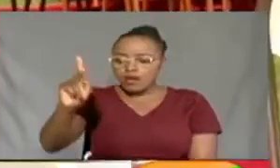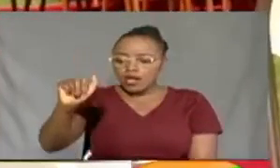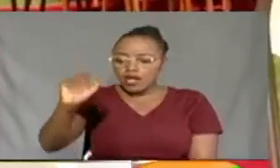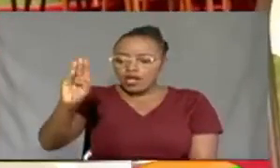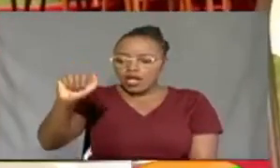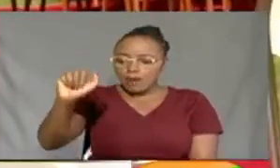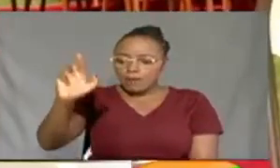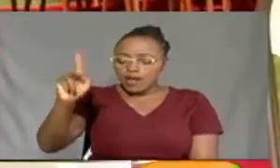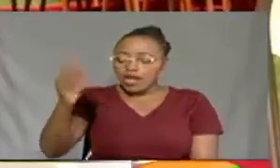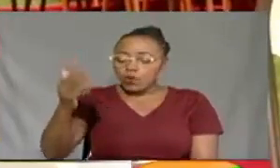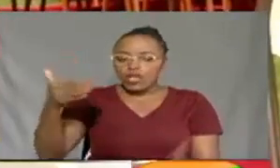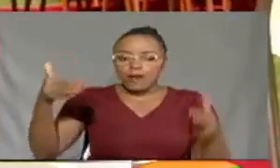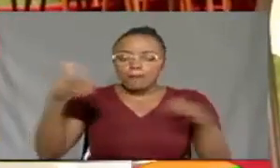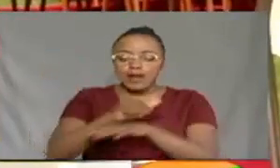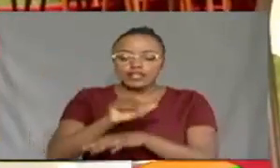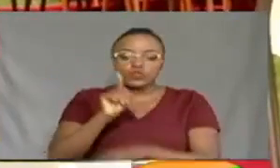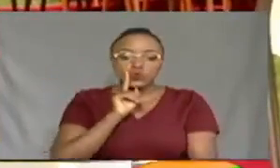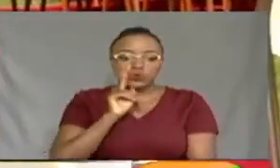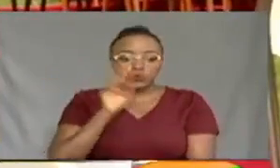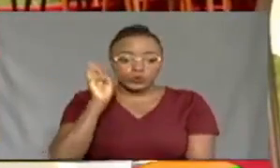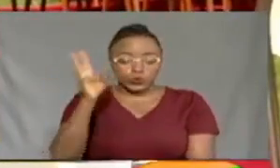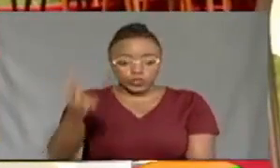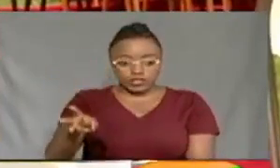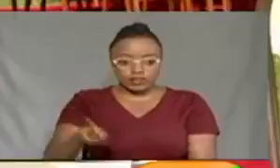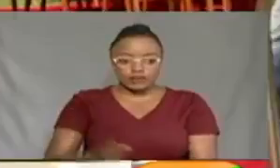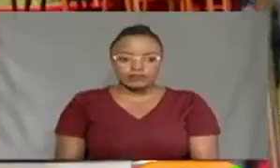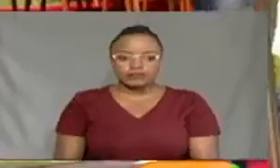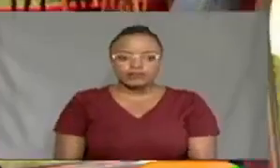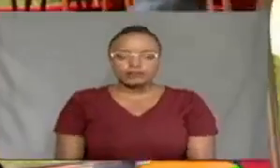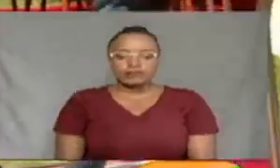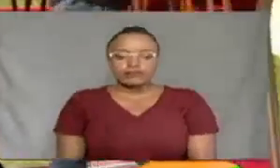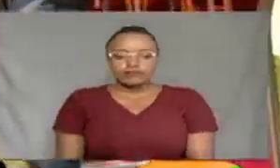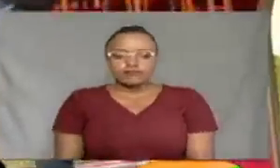ambapo atapumzishwa hapo kesho. Kazogunga, runinga ya Citizen.